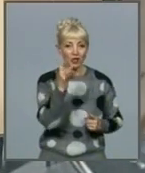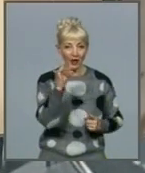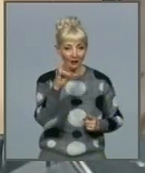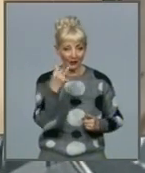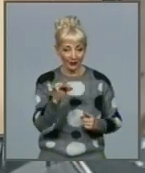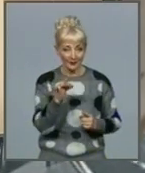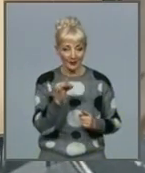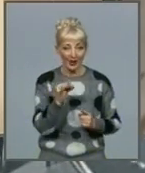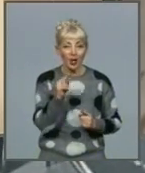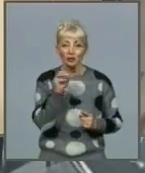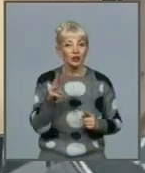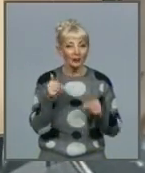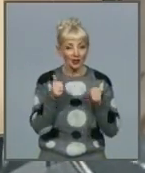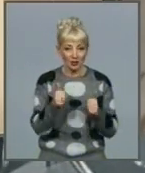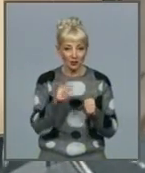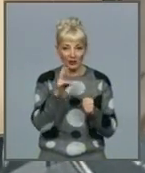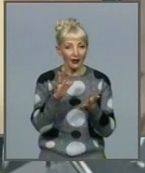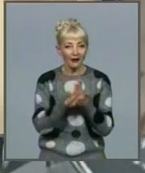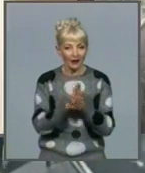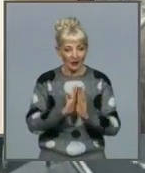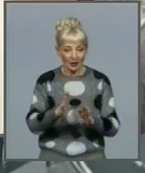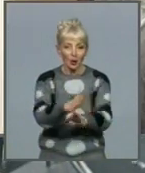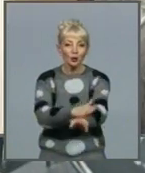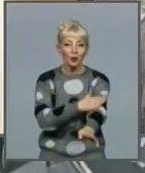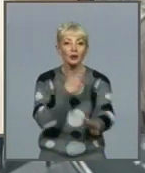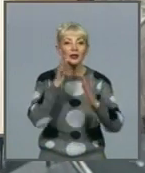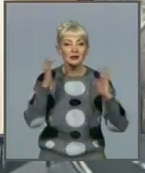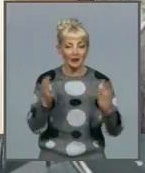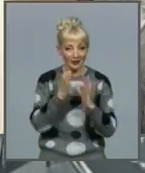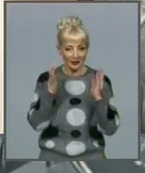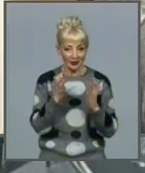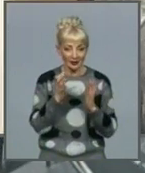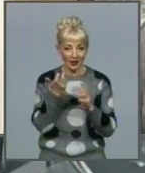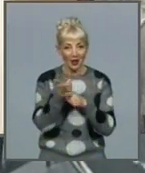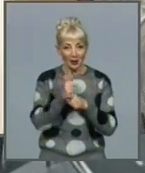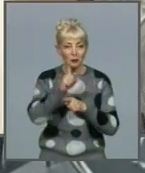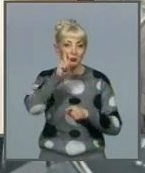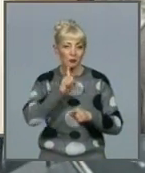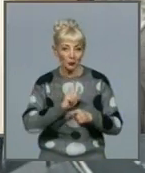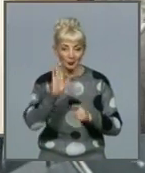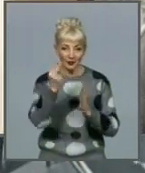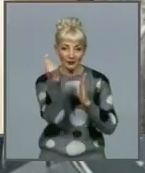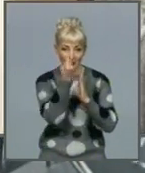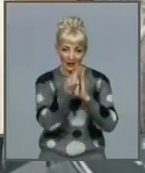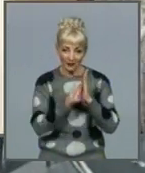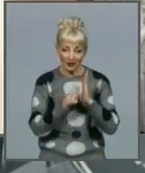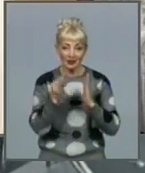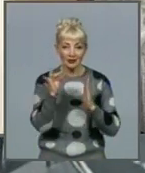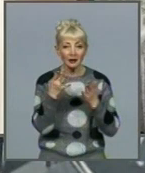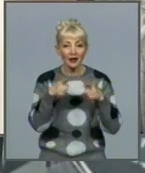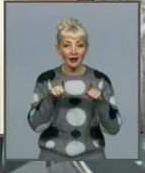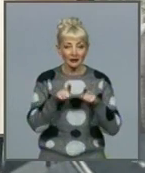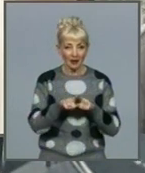мажет, во-вторых, долго сохраняется, неприхотливо в работе. Вот, и, ну и как-то так вот с